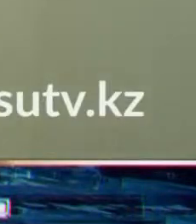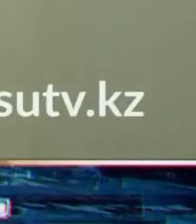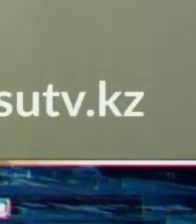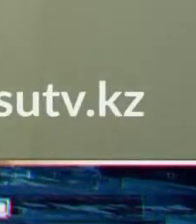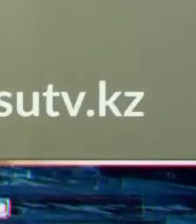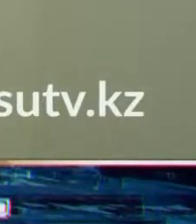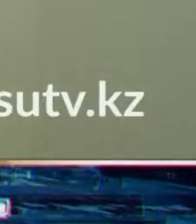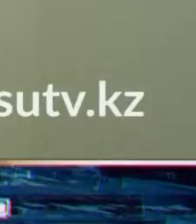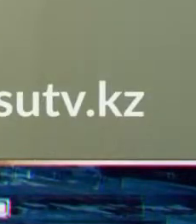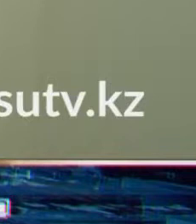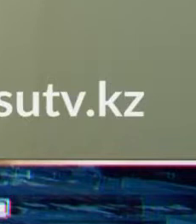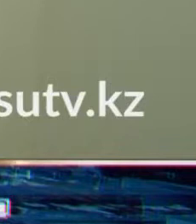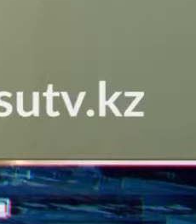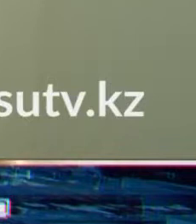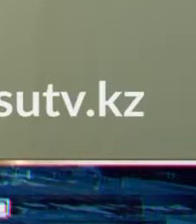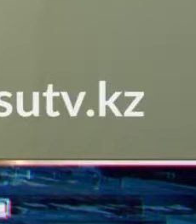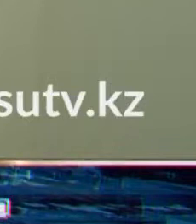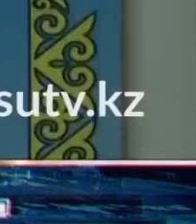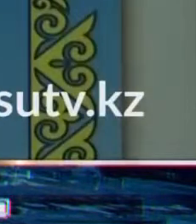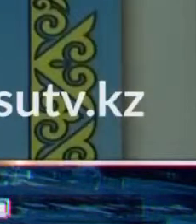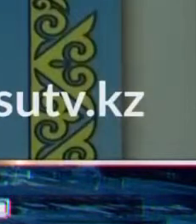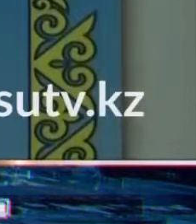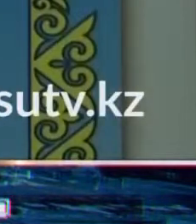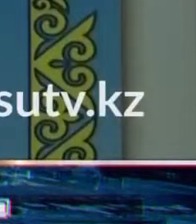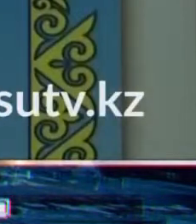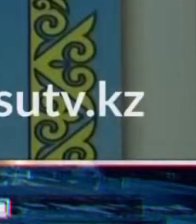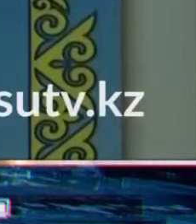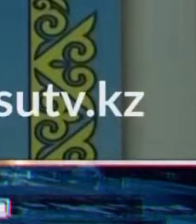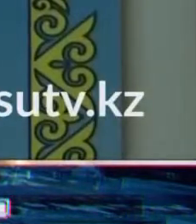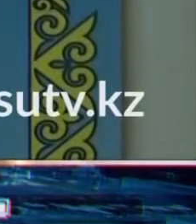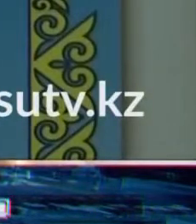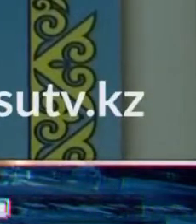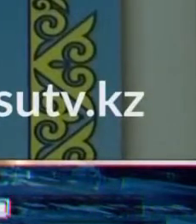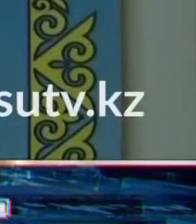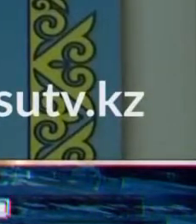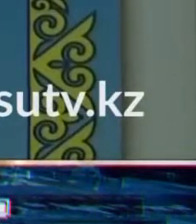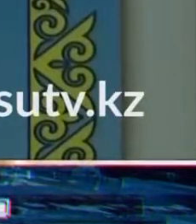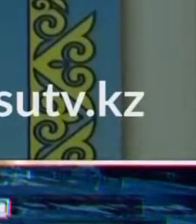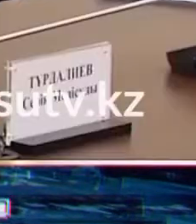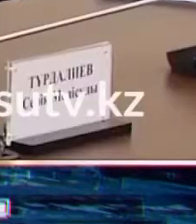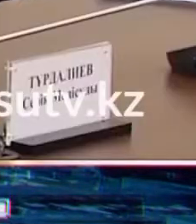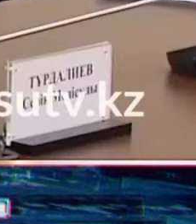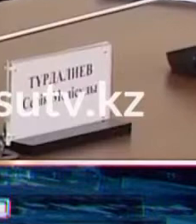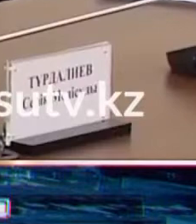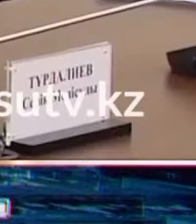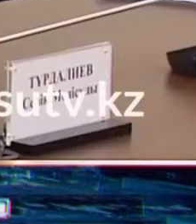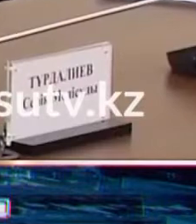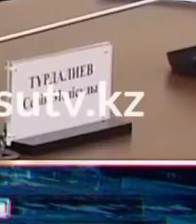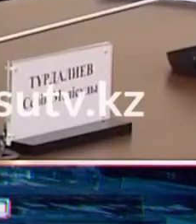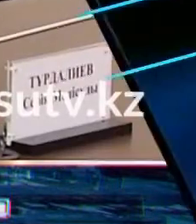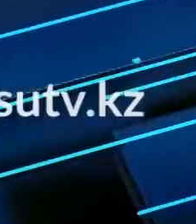2021 коронавируспен бір жола арылу жылы болуға тиіс. Бүгін президент елдегі эпидемиологиялық ахуалға байланысты кеңес